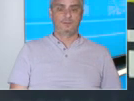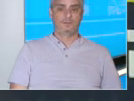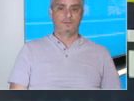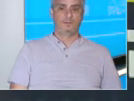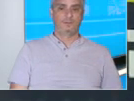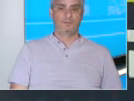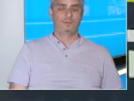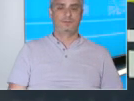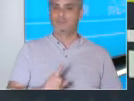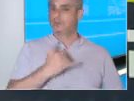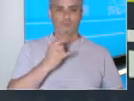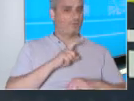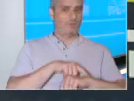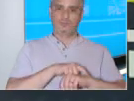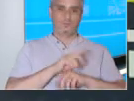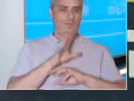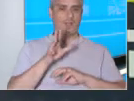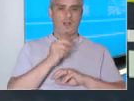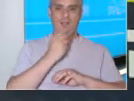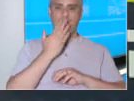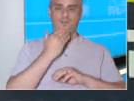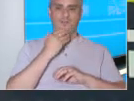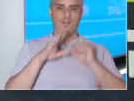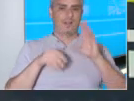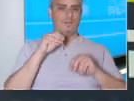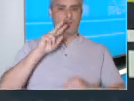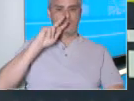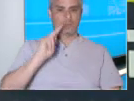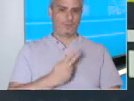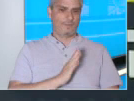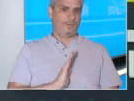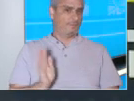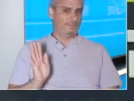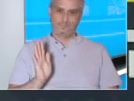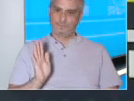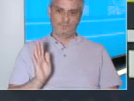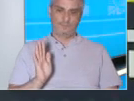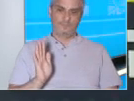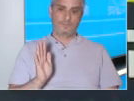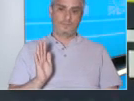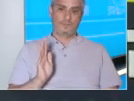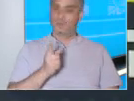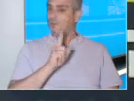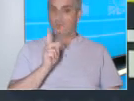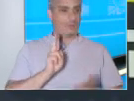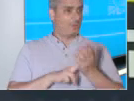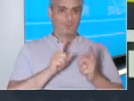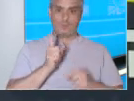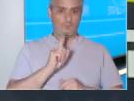זה לא הזמן לקחת את ישראל לבחירות נוספות. לא